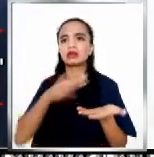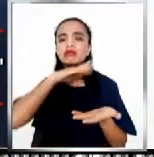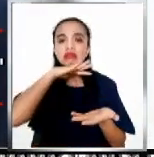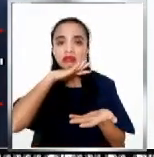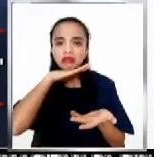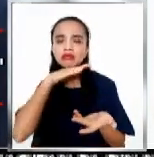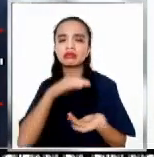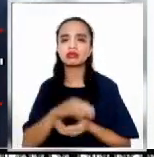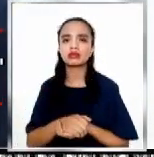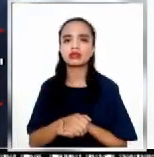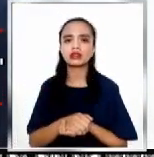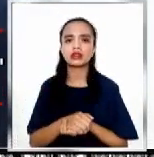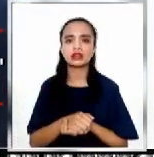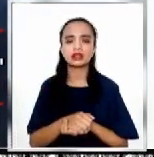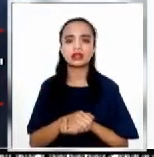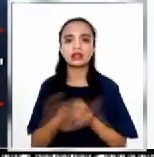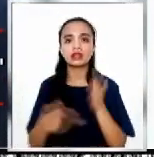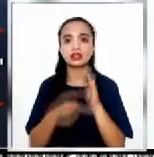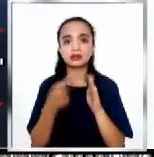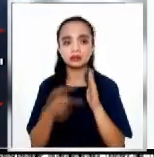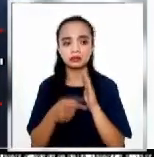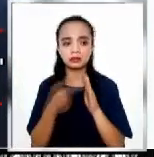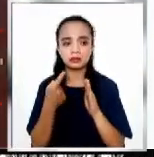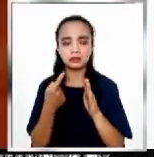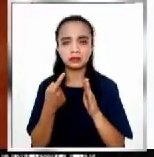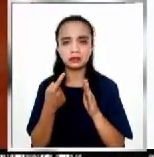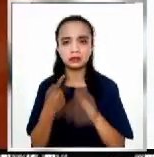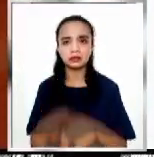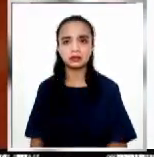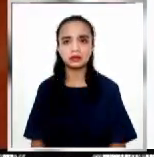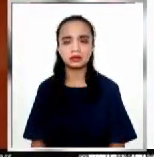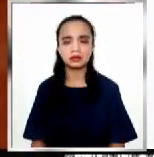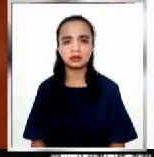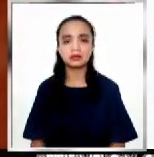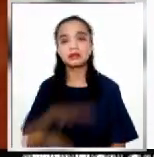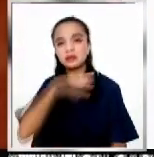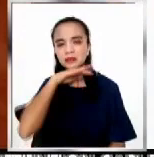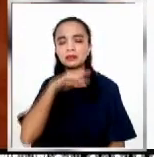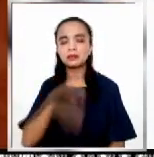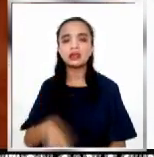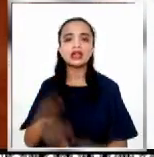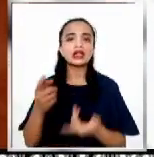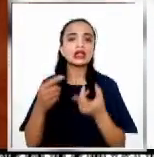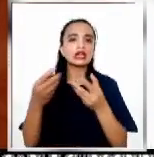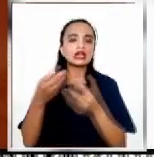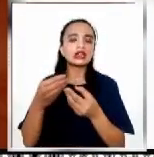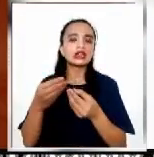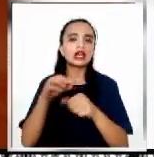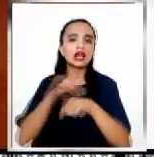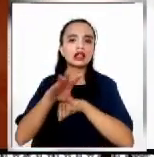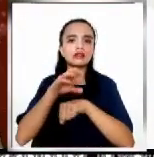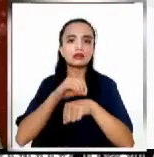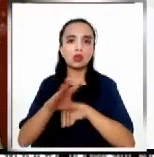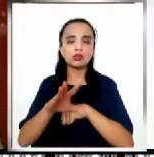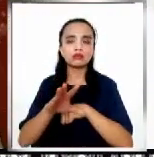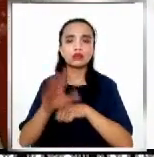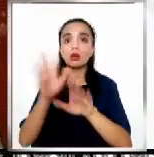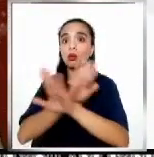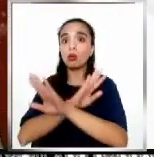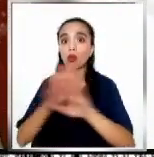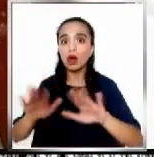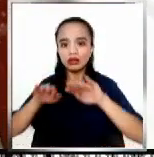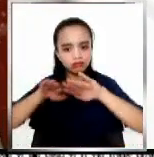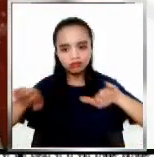excessive ng sunlight, isa po na nga makakontribute din yung mudaghan. Pinapayuhan naman ang BFAR ang mga residente na huwag lumusong o hawakan ng